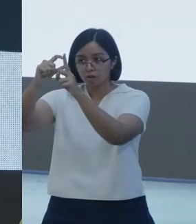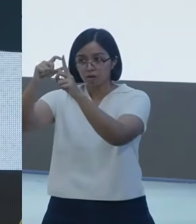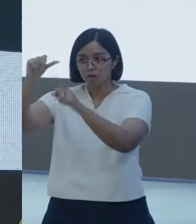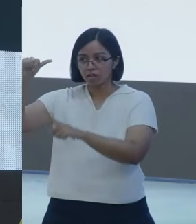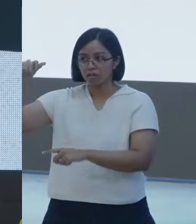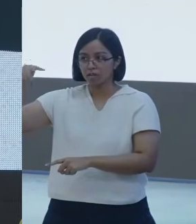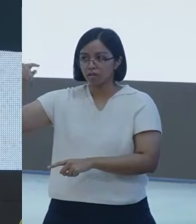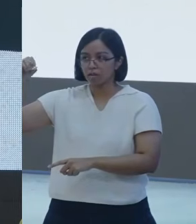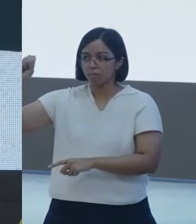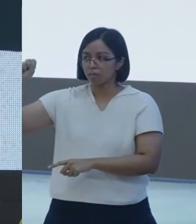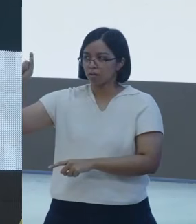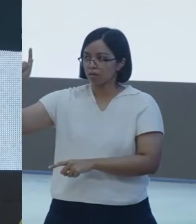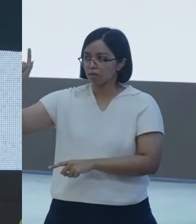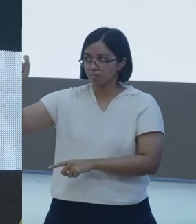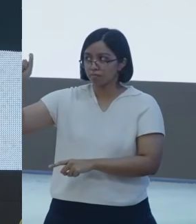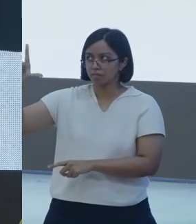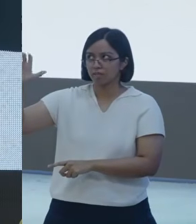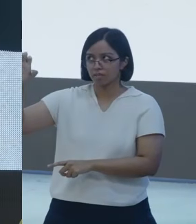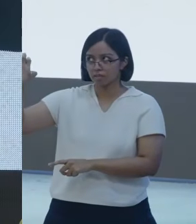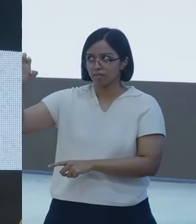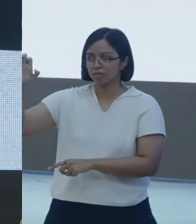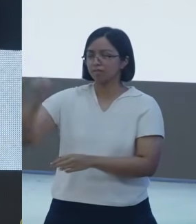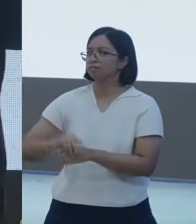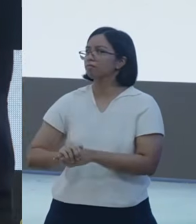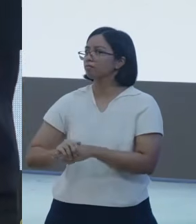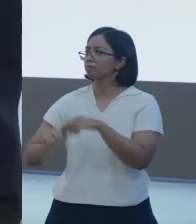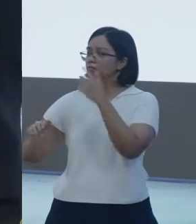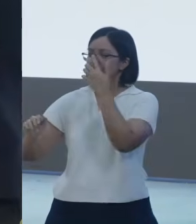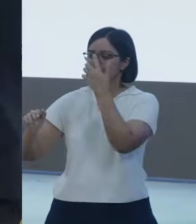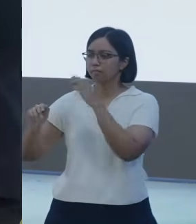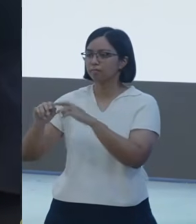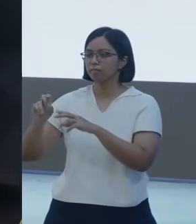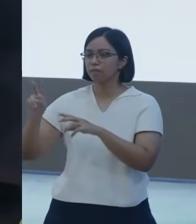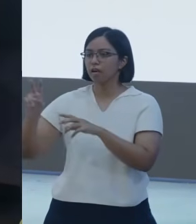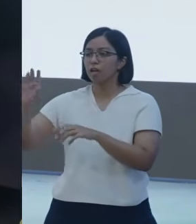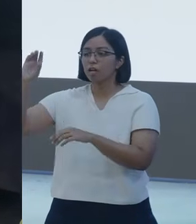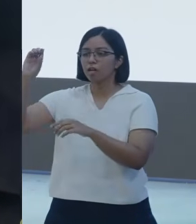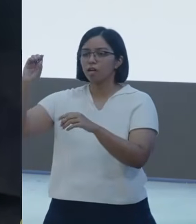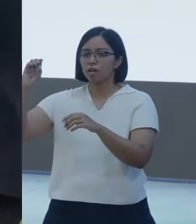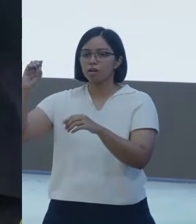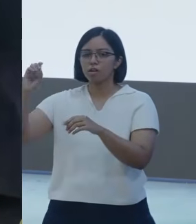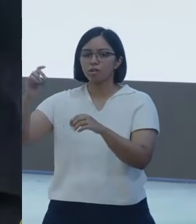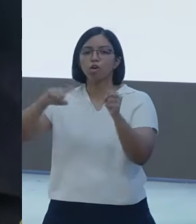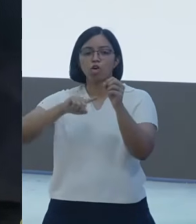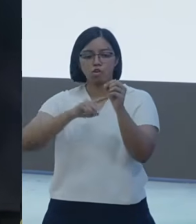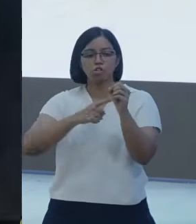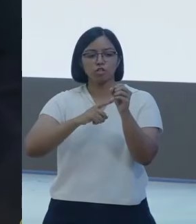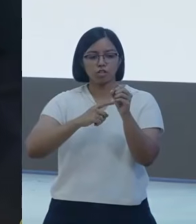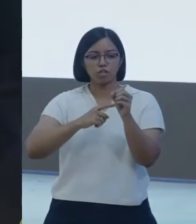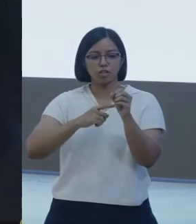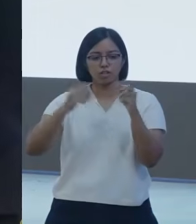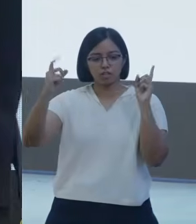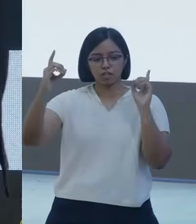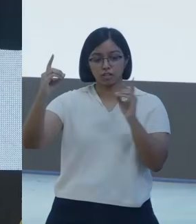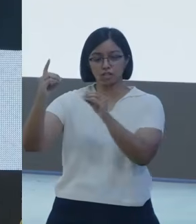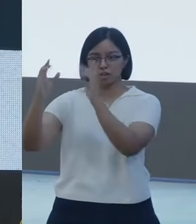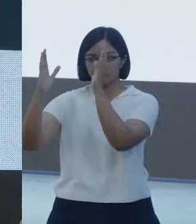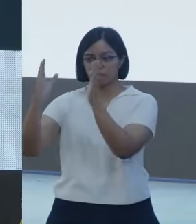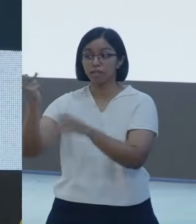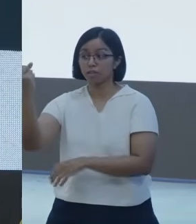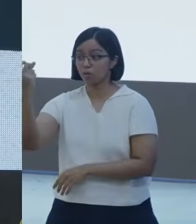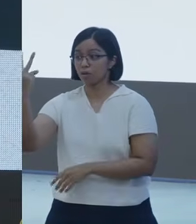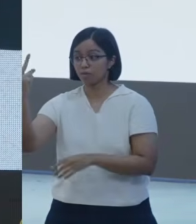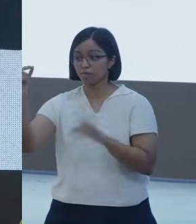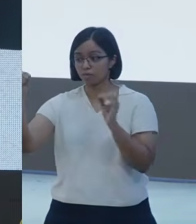term, the 12. Sila po yung original disciples. Sabi sa Acts 1, yung